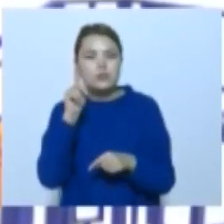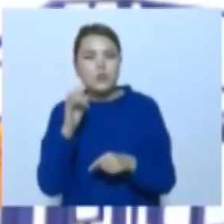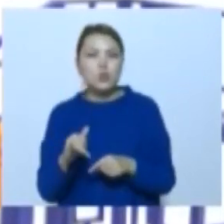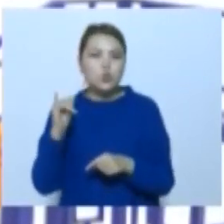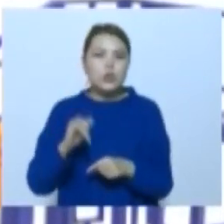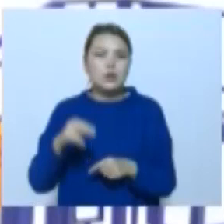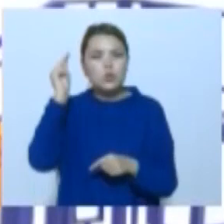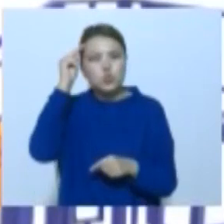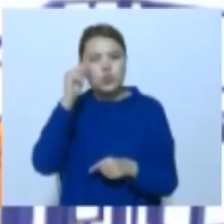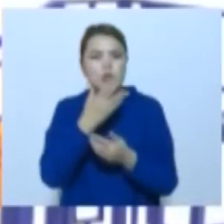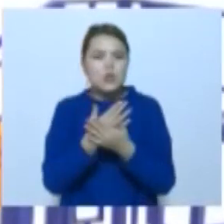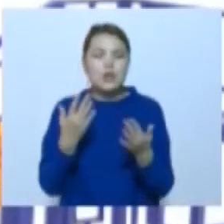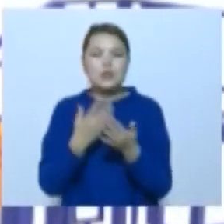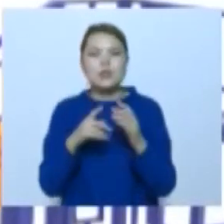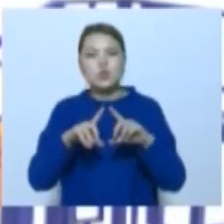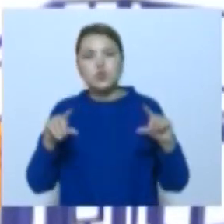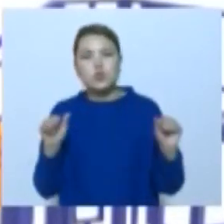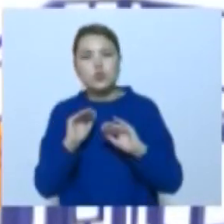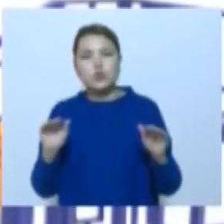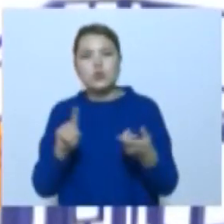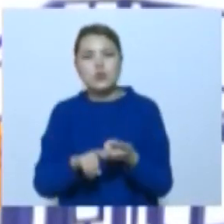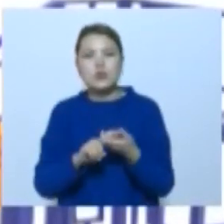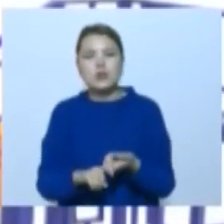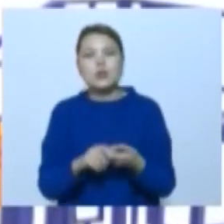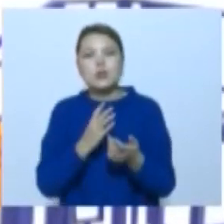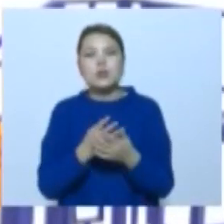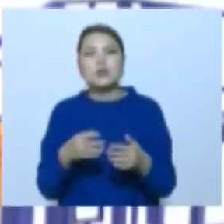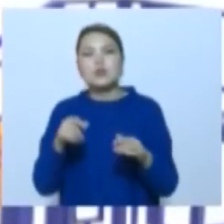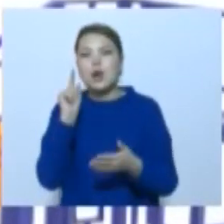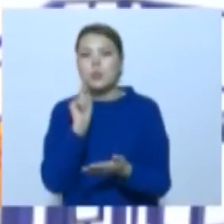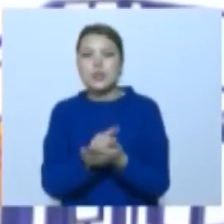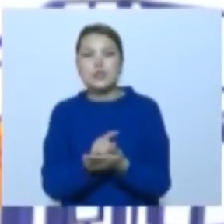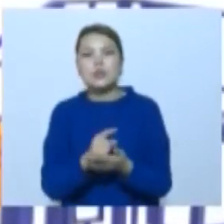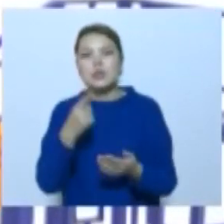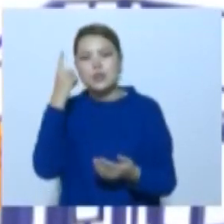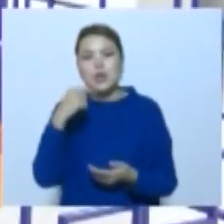студенттермен, жаңағы мектеп оқушыларымен жұмыс жасағандықтан оларға міндетті түрде